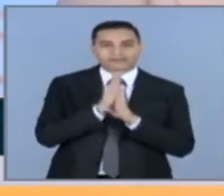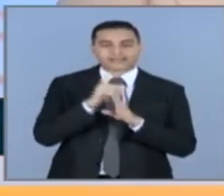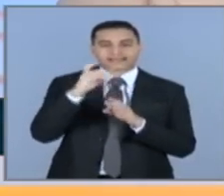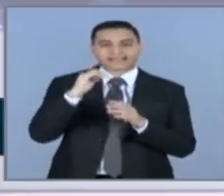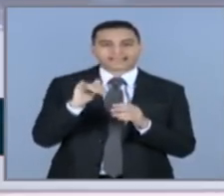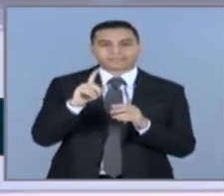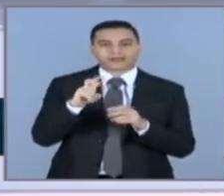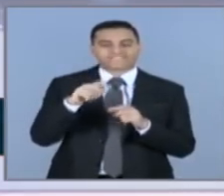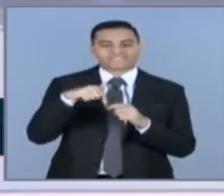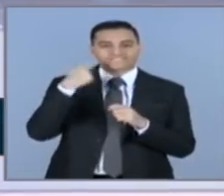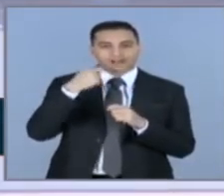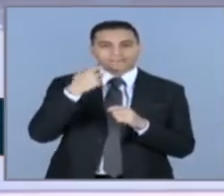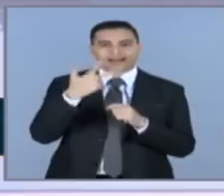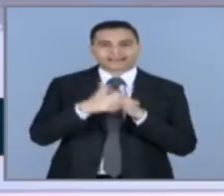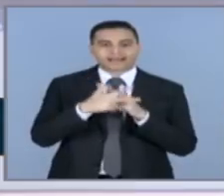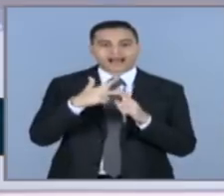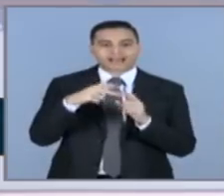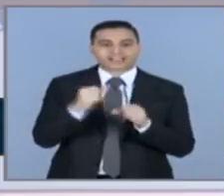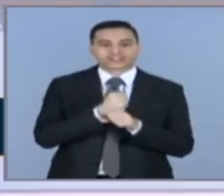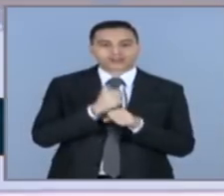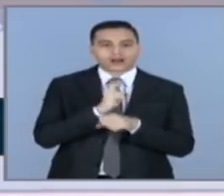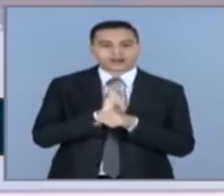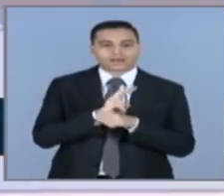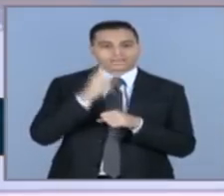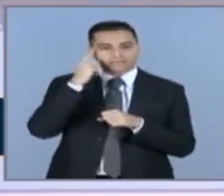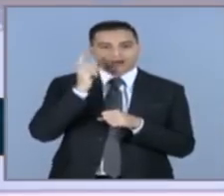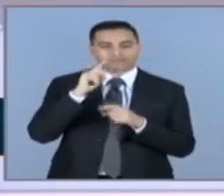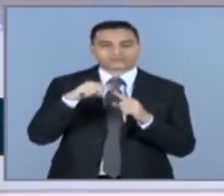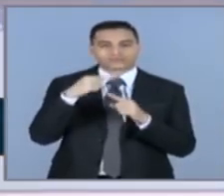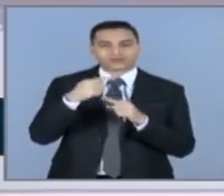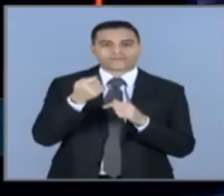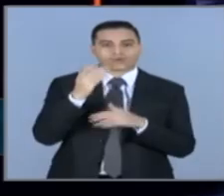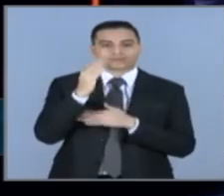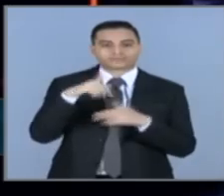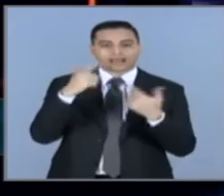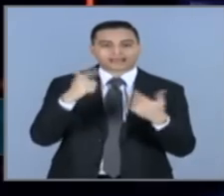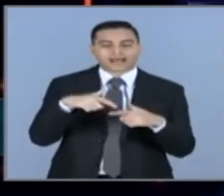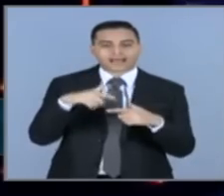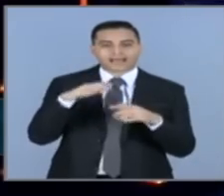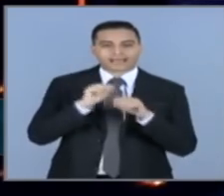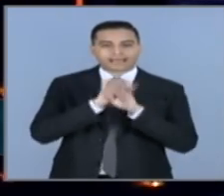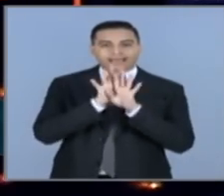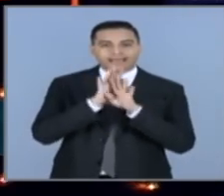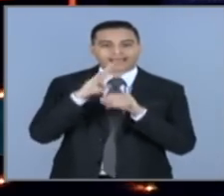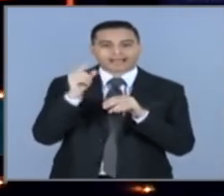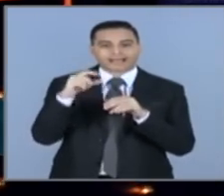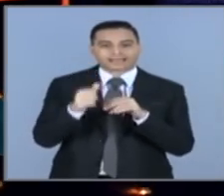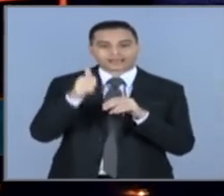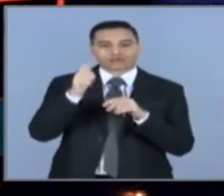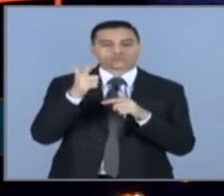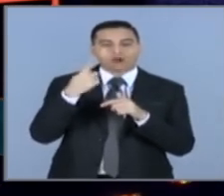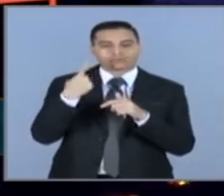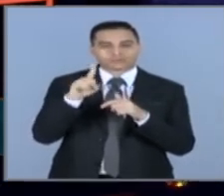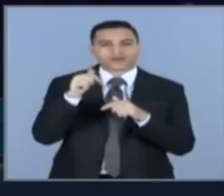نجيبة في فيلم الثلاثة يشتغلونها، فمن هي؟ ما هي العملة الرسمية لدولة كندا؟ دولار.